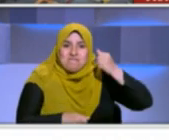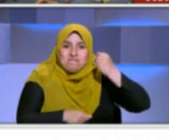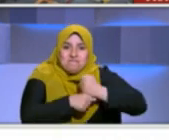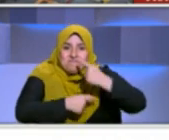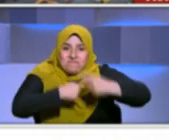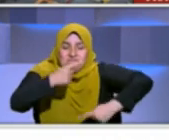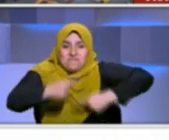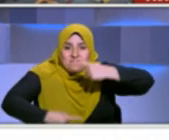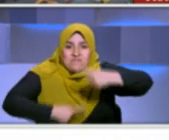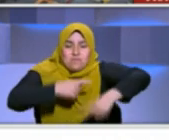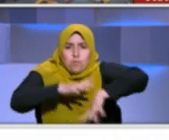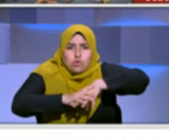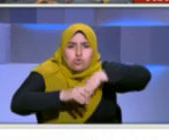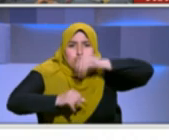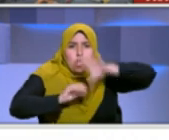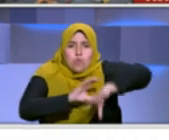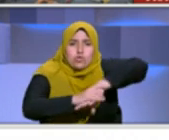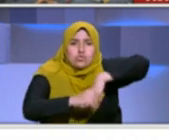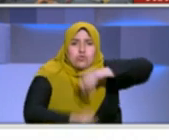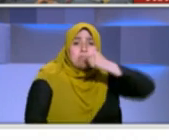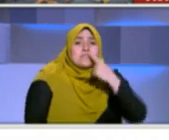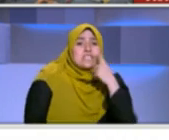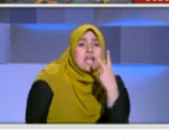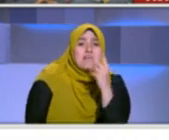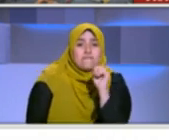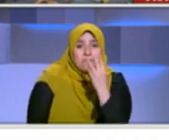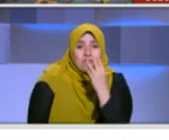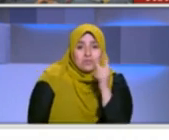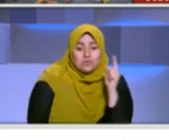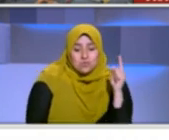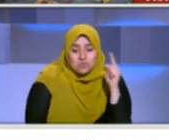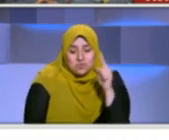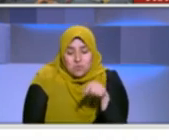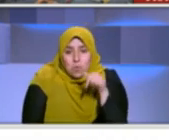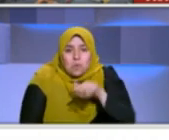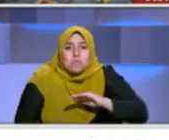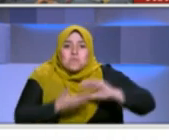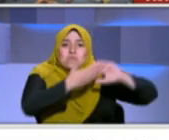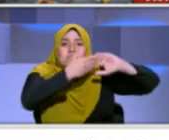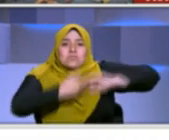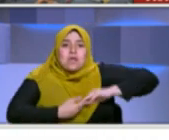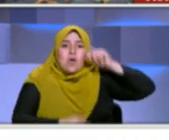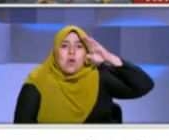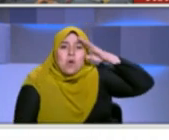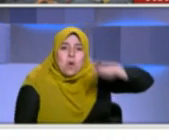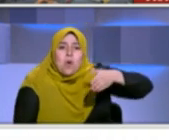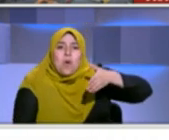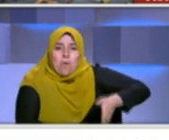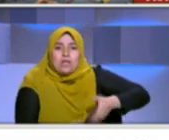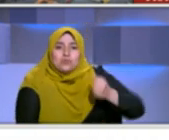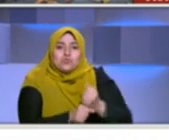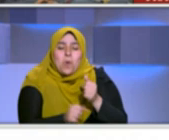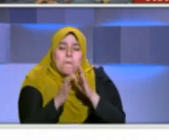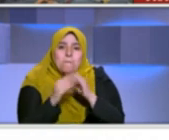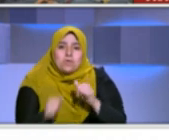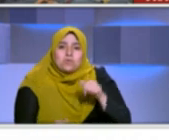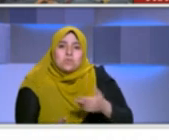السقوط. وده مش اراء شخصيه، ده كمان ده كلام النقد، كلام جهاز أزعور